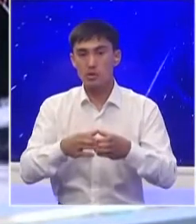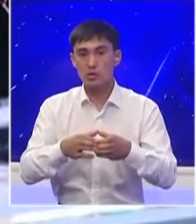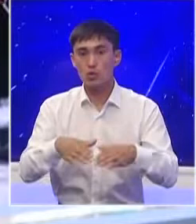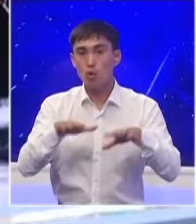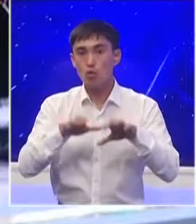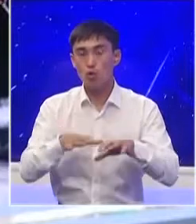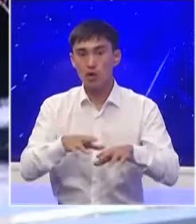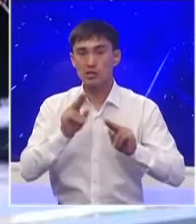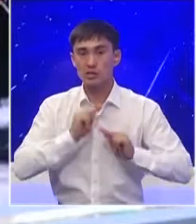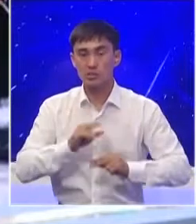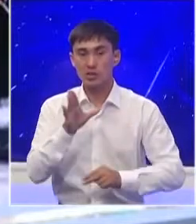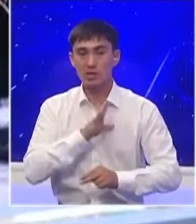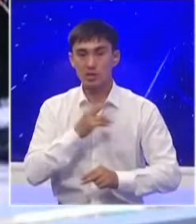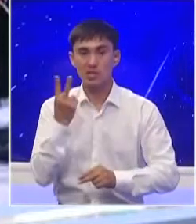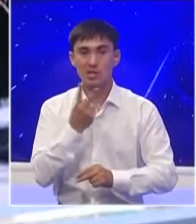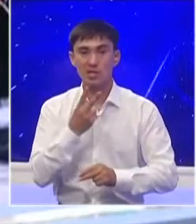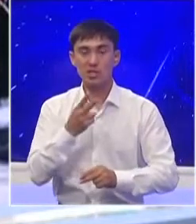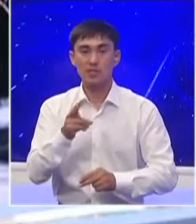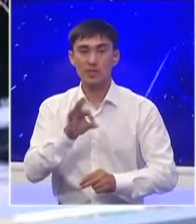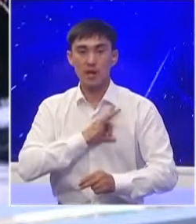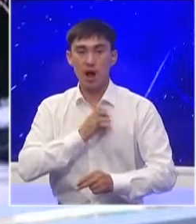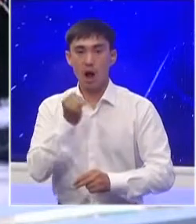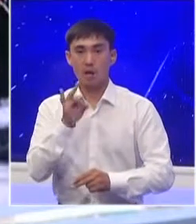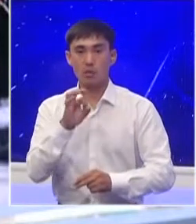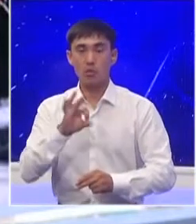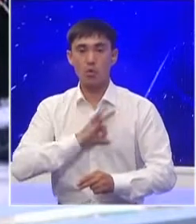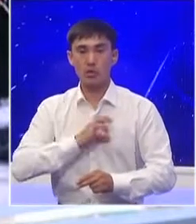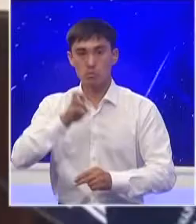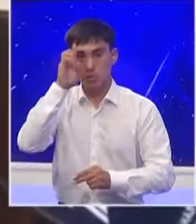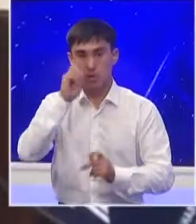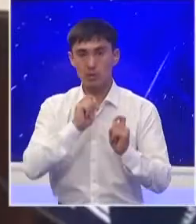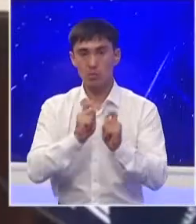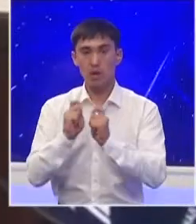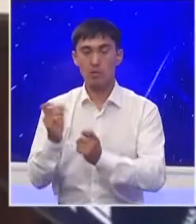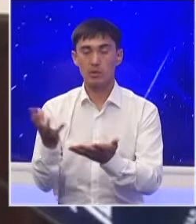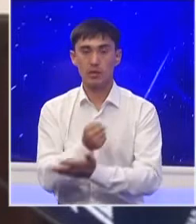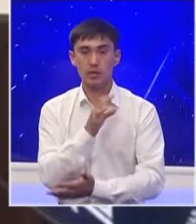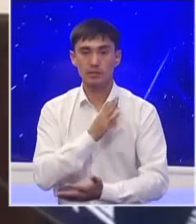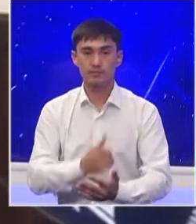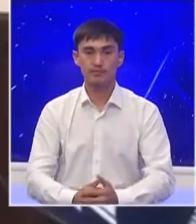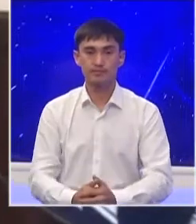төрағасы қызметін атқарды. Екінші дәрежелі айбын ордені мемлекеттік марапатының иегері.